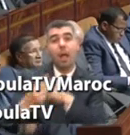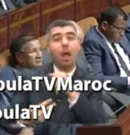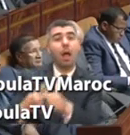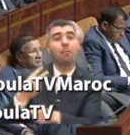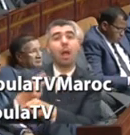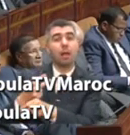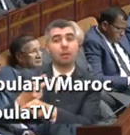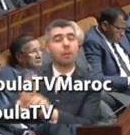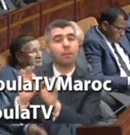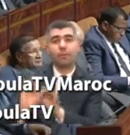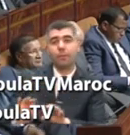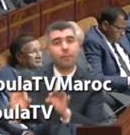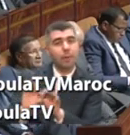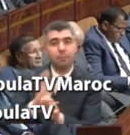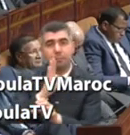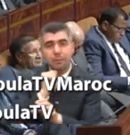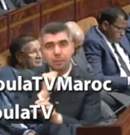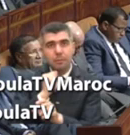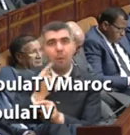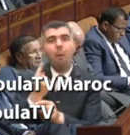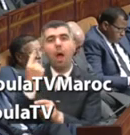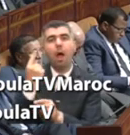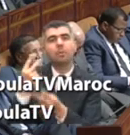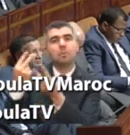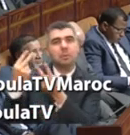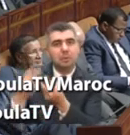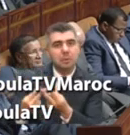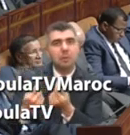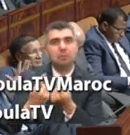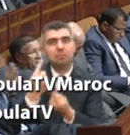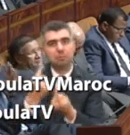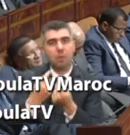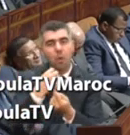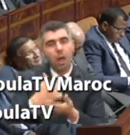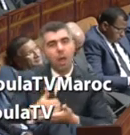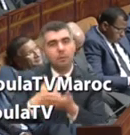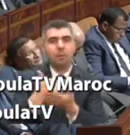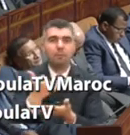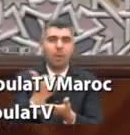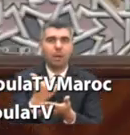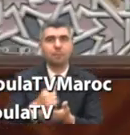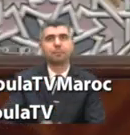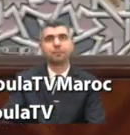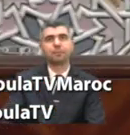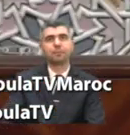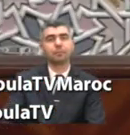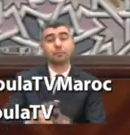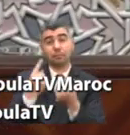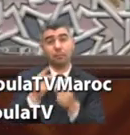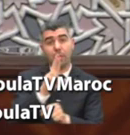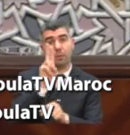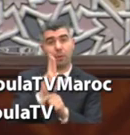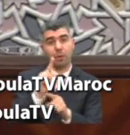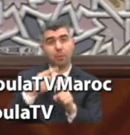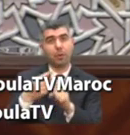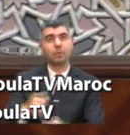واحد طبيب مرة كاين مرة ما كاينش، إذا فيجب الإعطاء أهمية لهذه المنطقة العالمية وشكرا. هل من تعقيب إضافي آخر؟